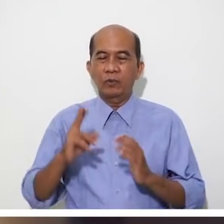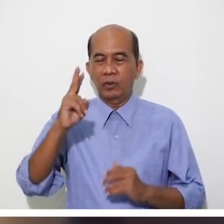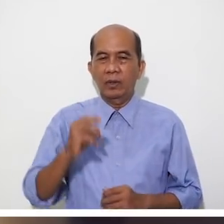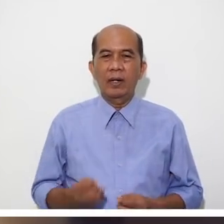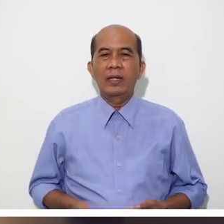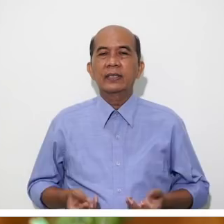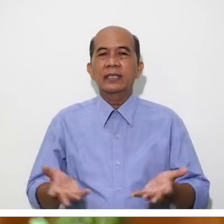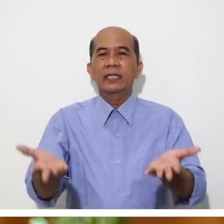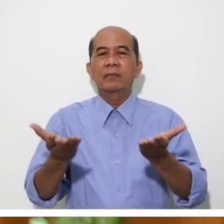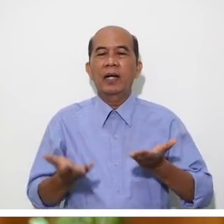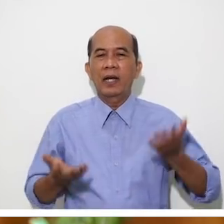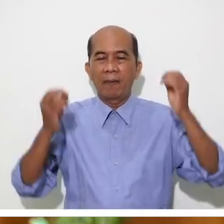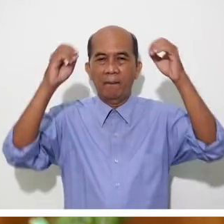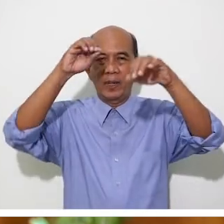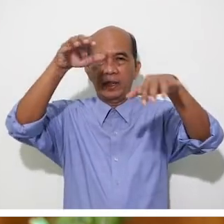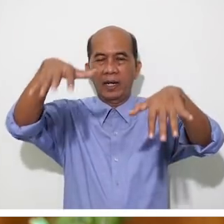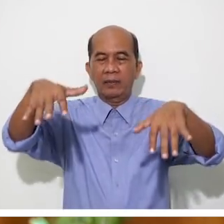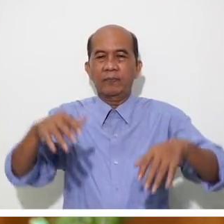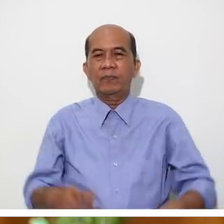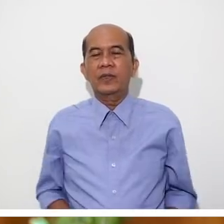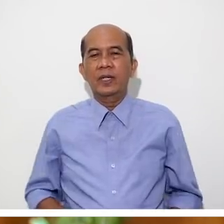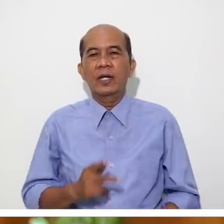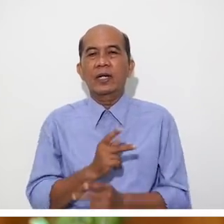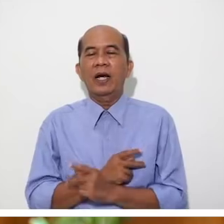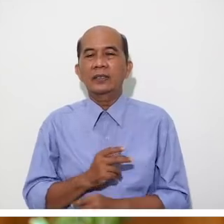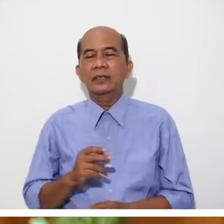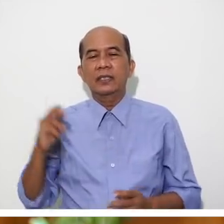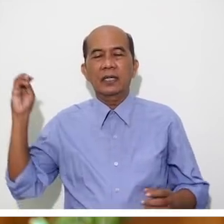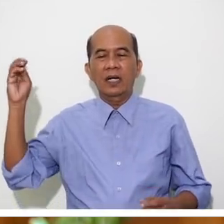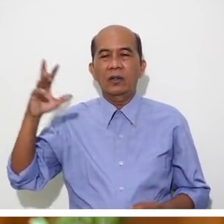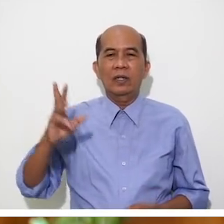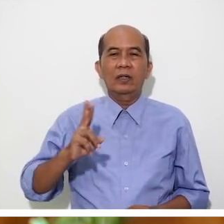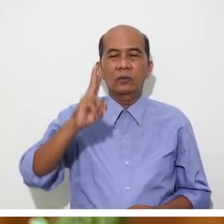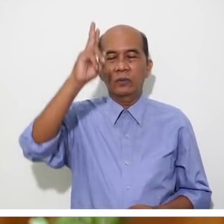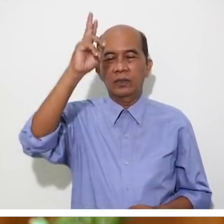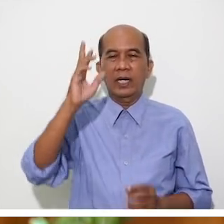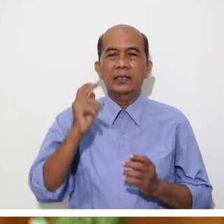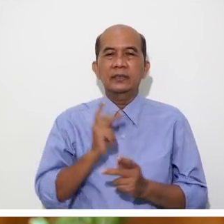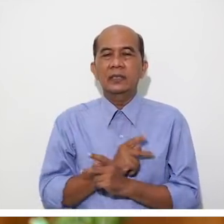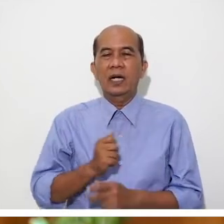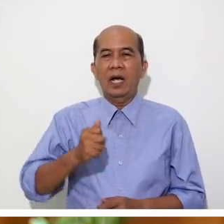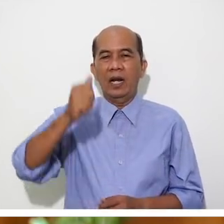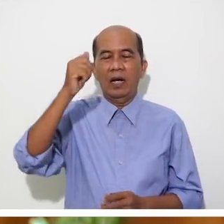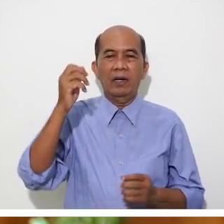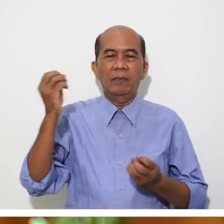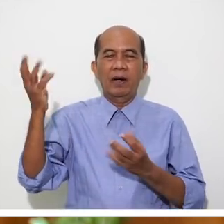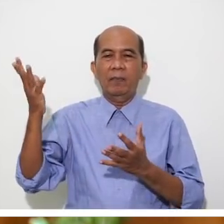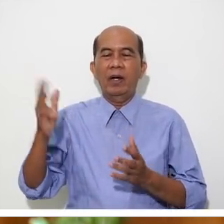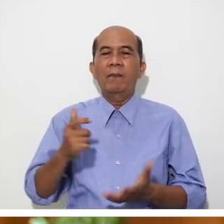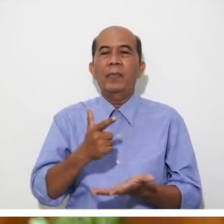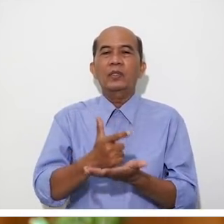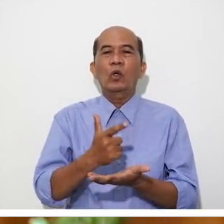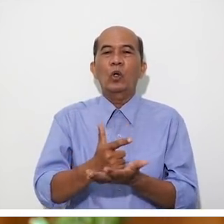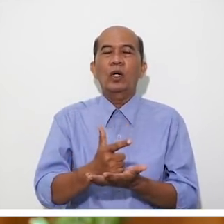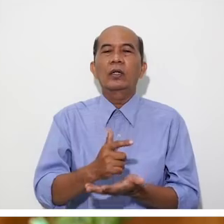terimalah berkat Tuhan. Kasih karunia Tuhan Yesus Kristus, kasih Allah Bapa, serta persekutuan dan pertolongan